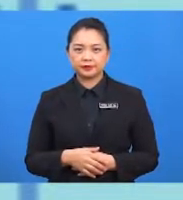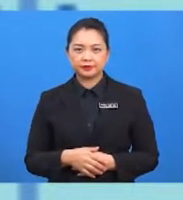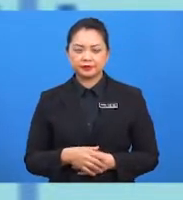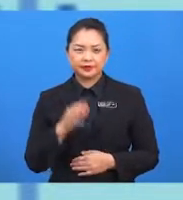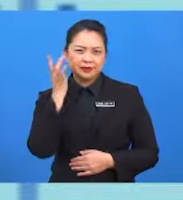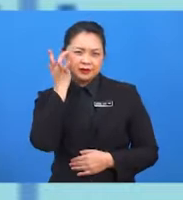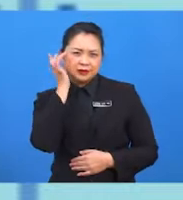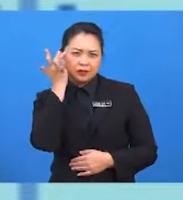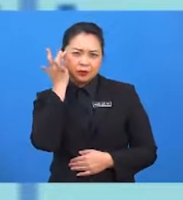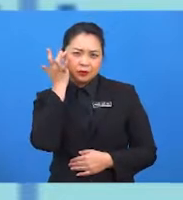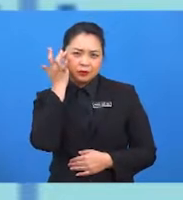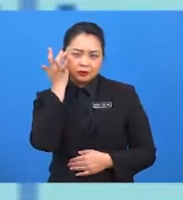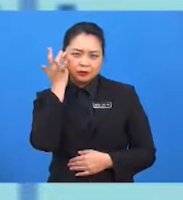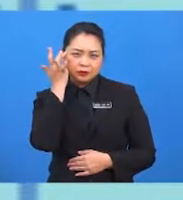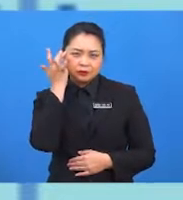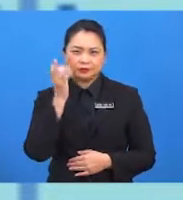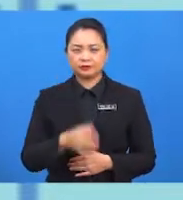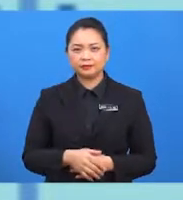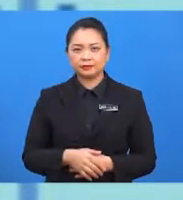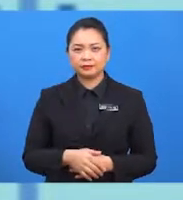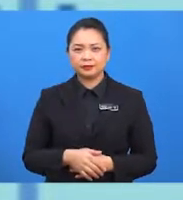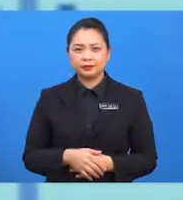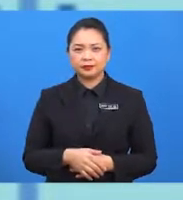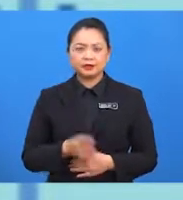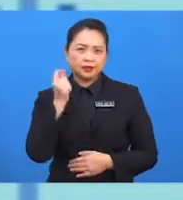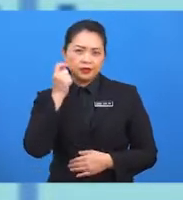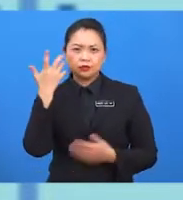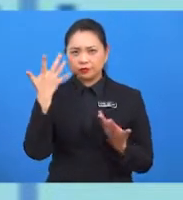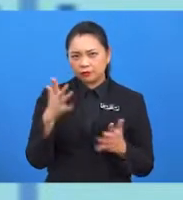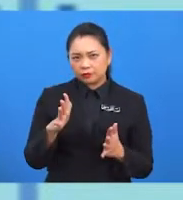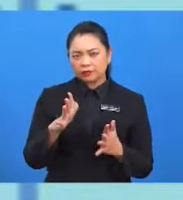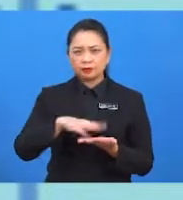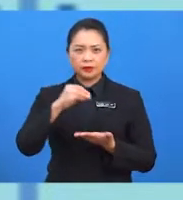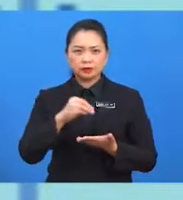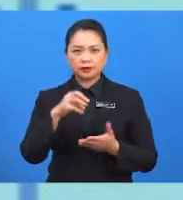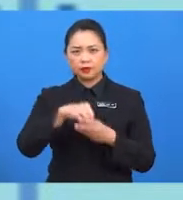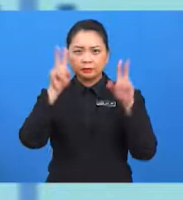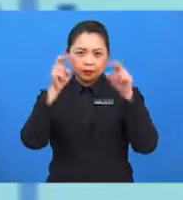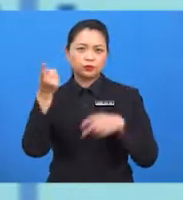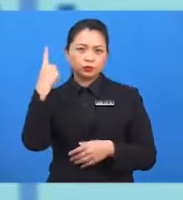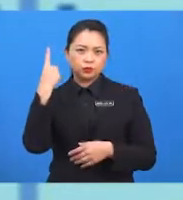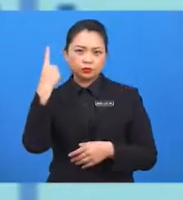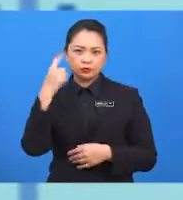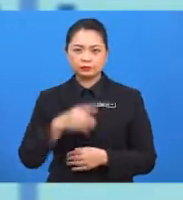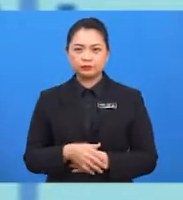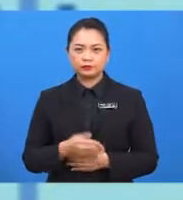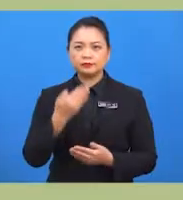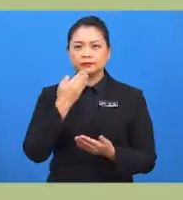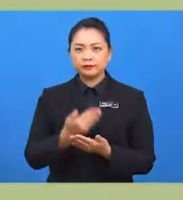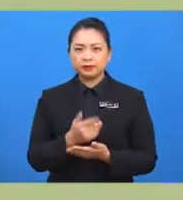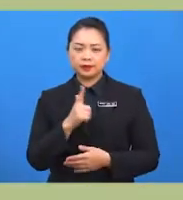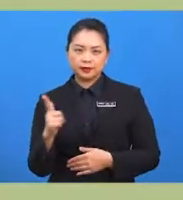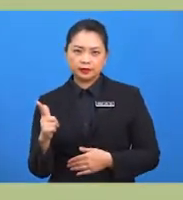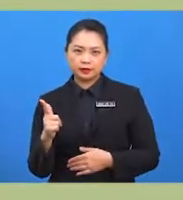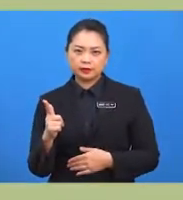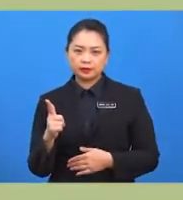tahun akhir-akhir knit udah belajar adalah Mbak yang terdahulu Oh baiklah